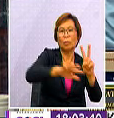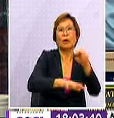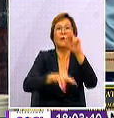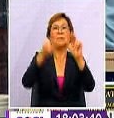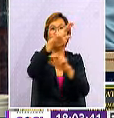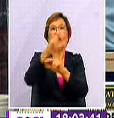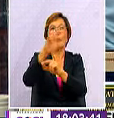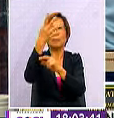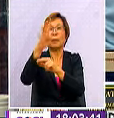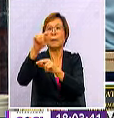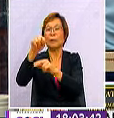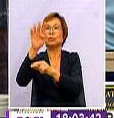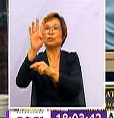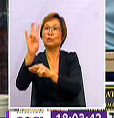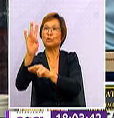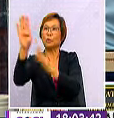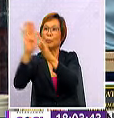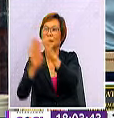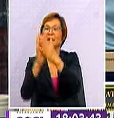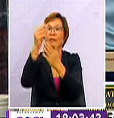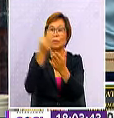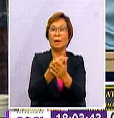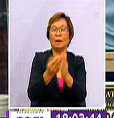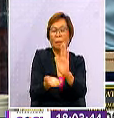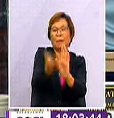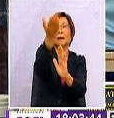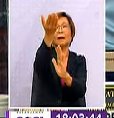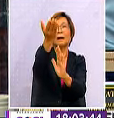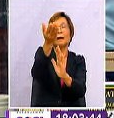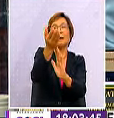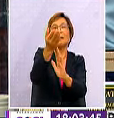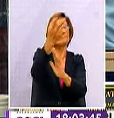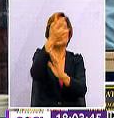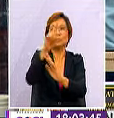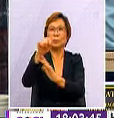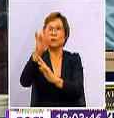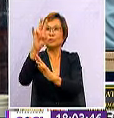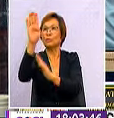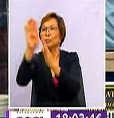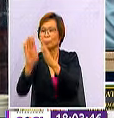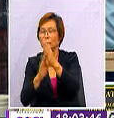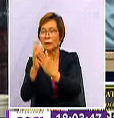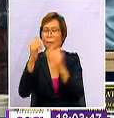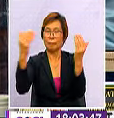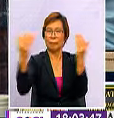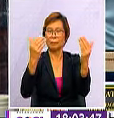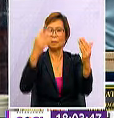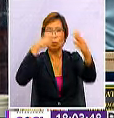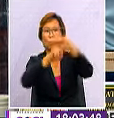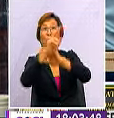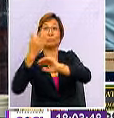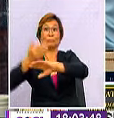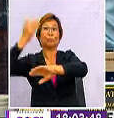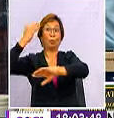sebanyak RM314.7 bilion, iaitu meningkat RM17.7 bilion berbanding unjuran